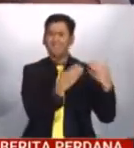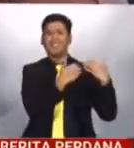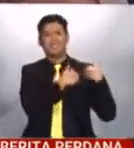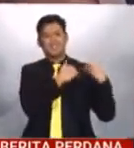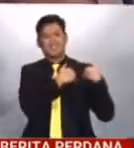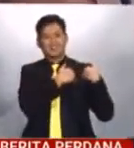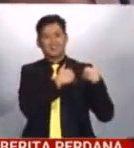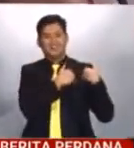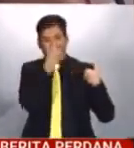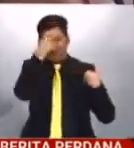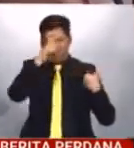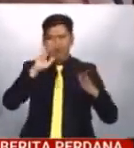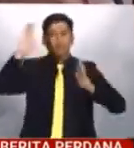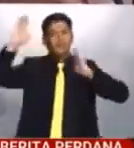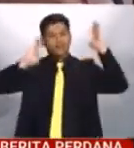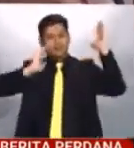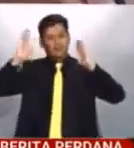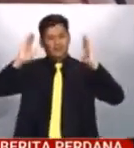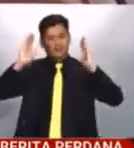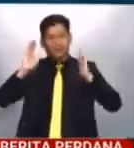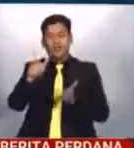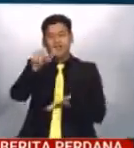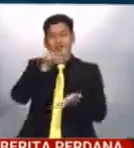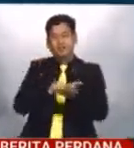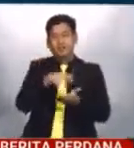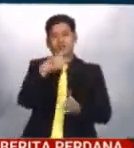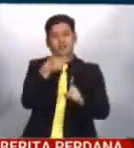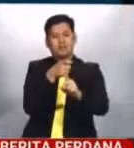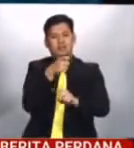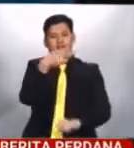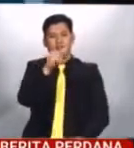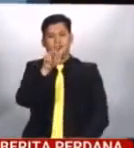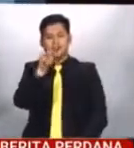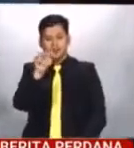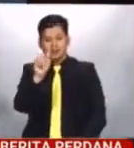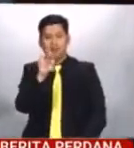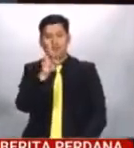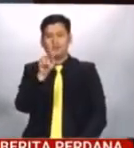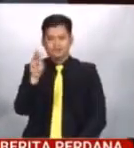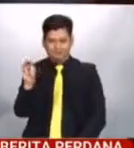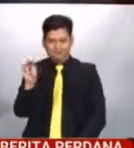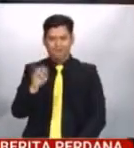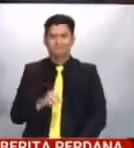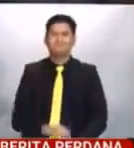tanggungjawab anda untuk negara. Hana Adlina Sajun Ahmad, RTM.